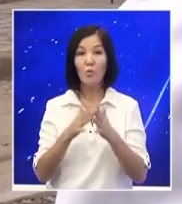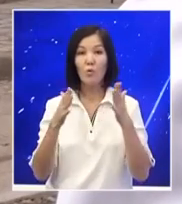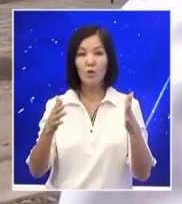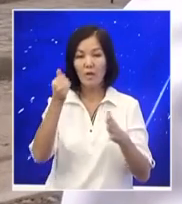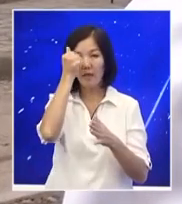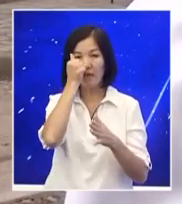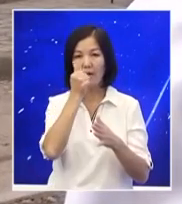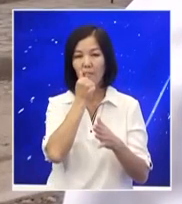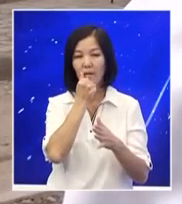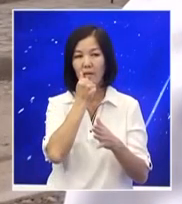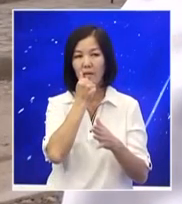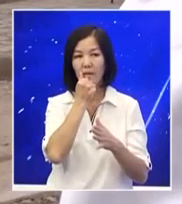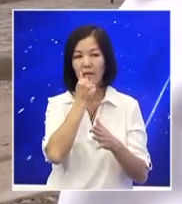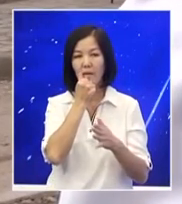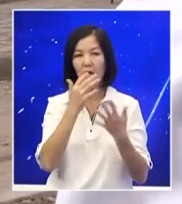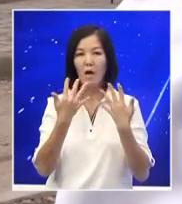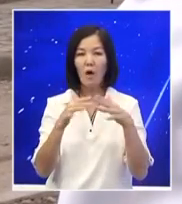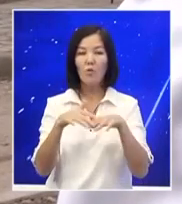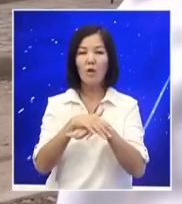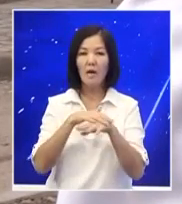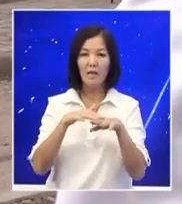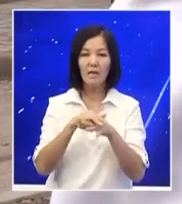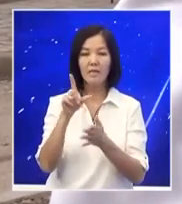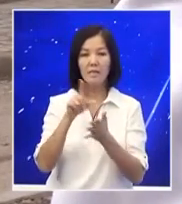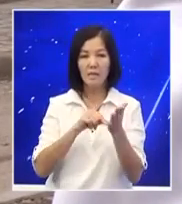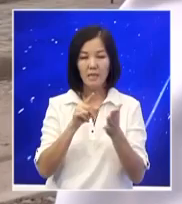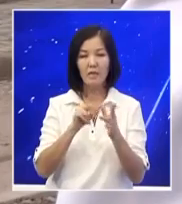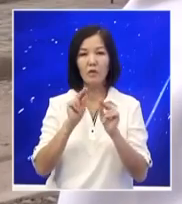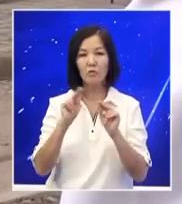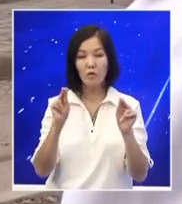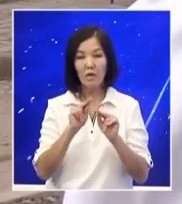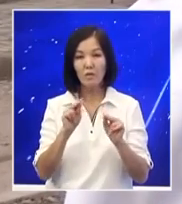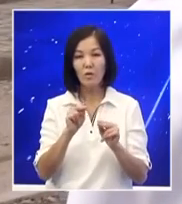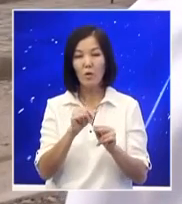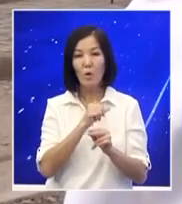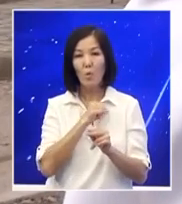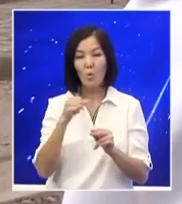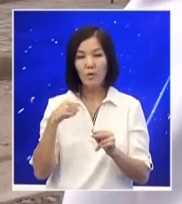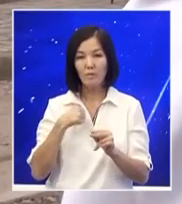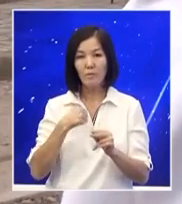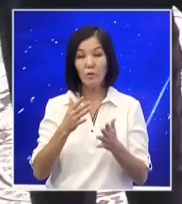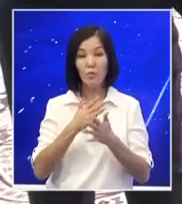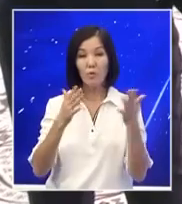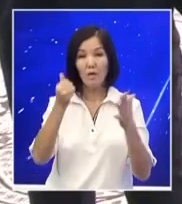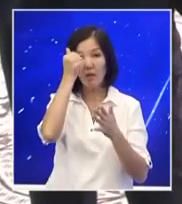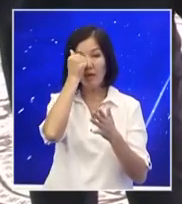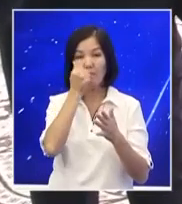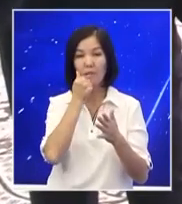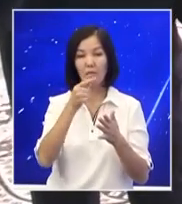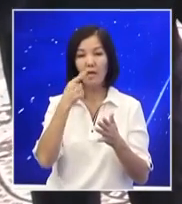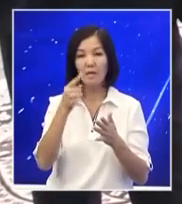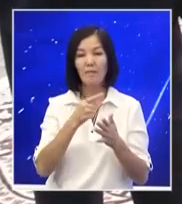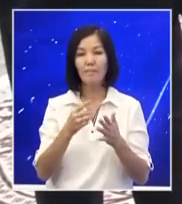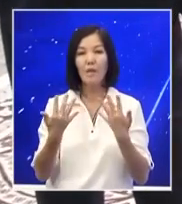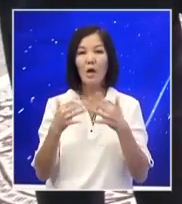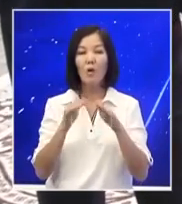үлкен-үлкен ауыл адамдары атынан зейнеткер ұстаз ретінде өзімнің үлкен алғысымды айтамын. Осыған дейін ауыл